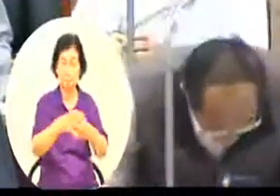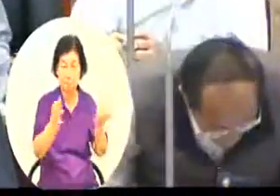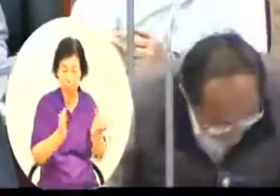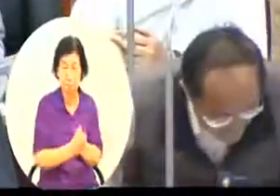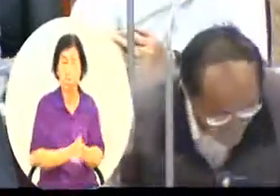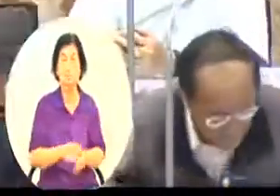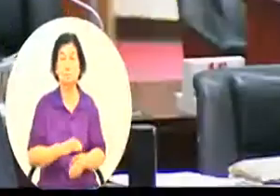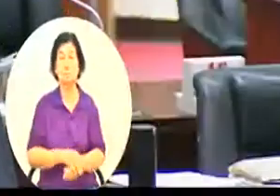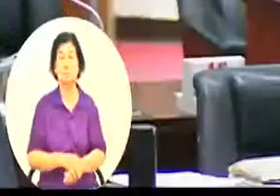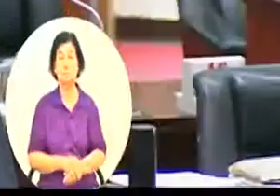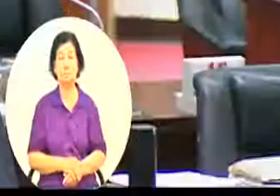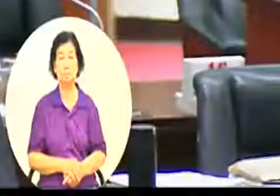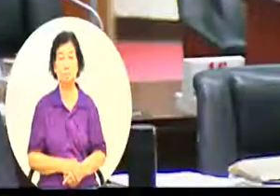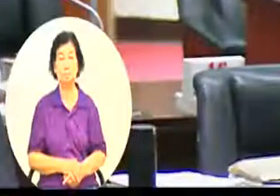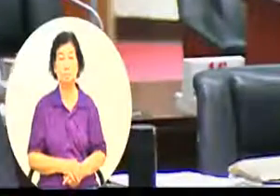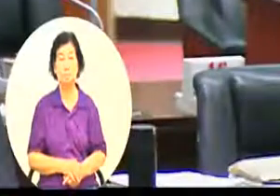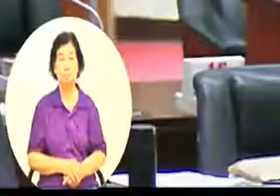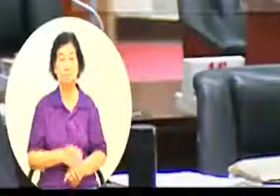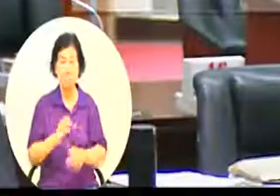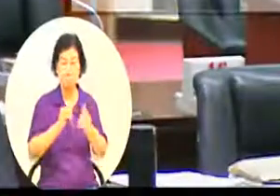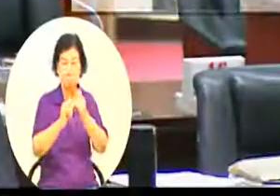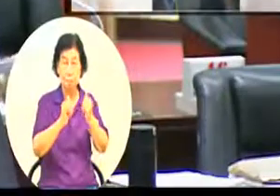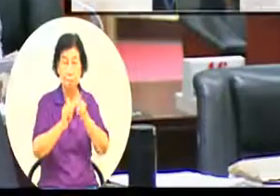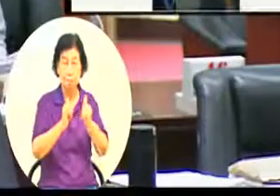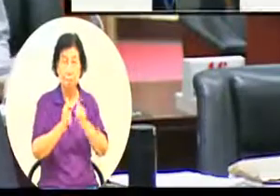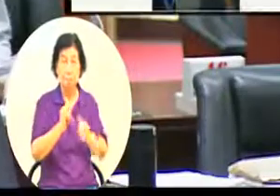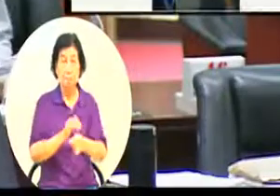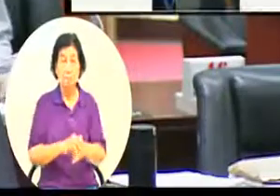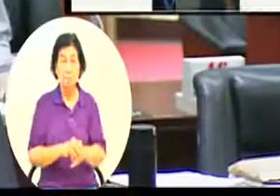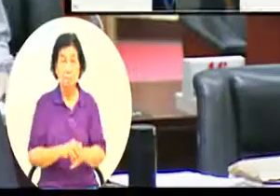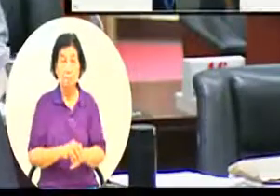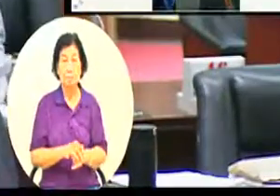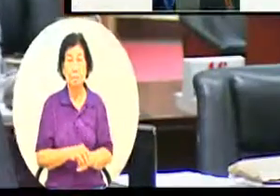跟你讲哈。这民众呢、啊，就是民众的